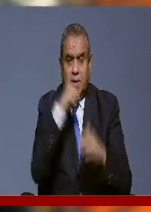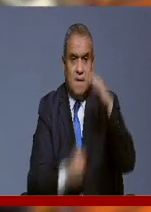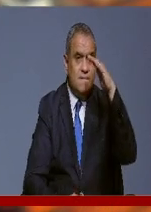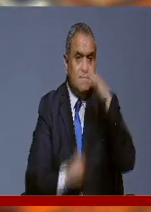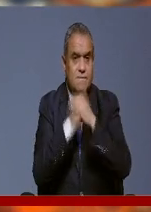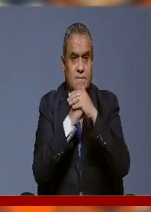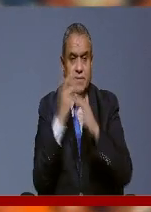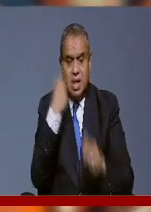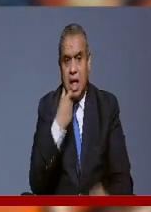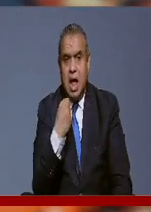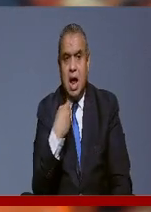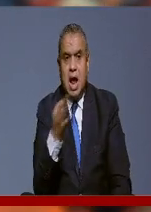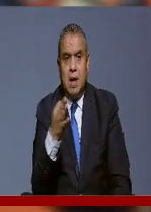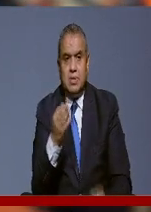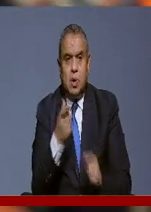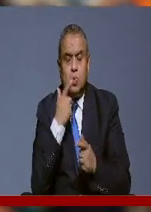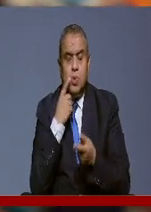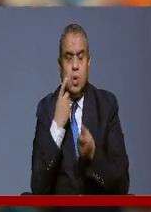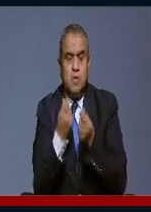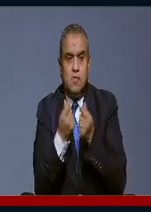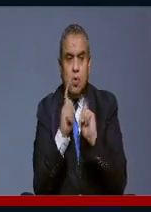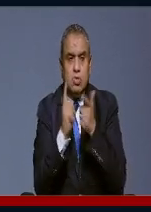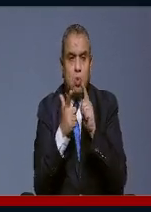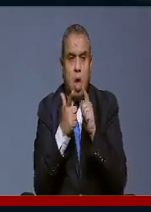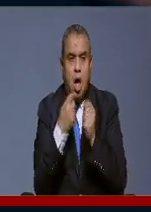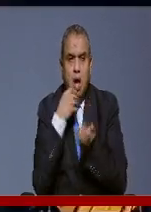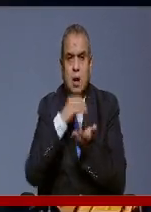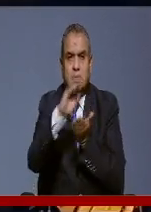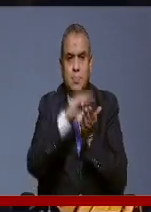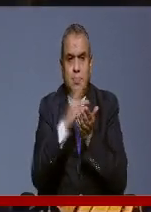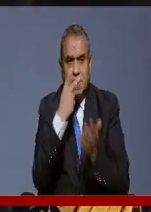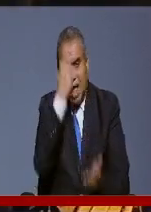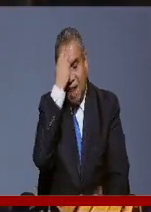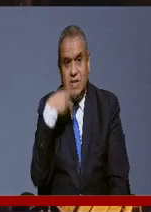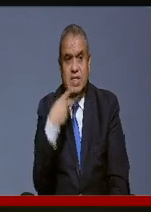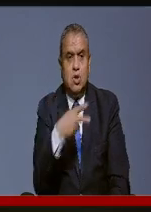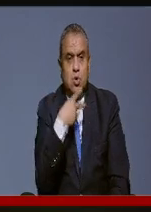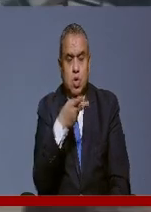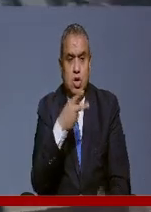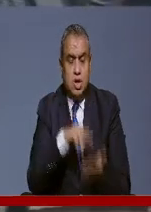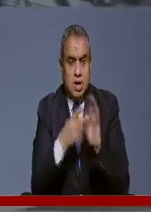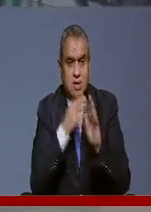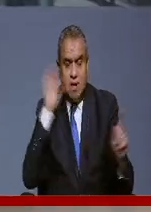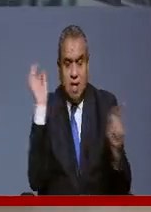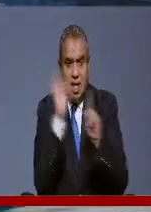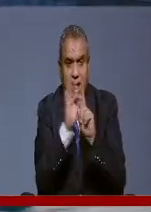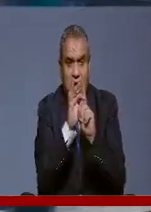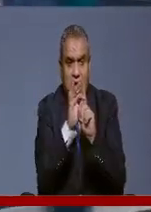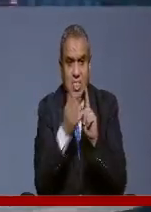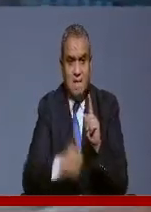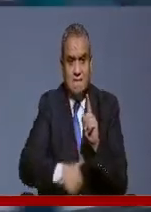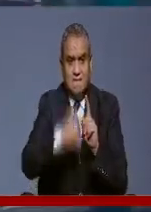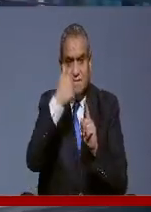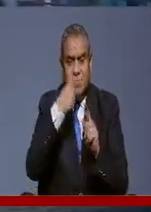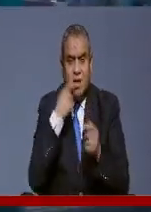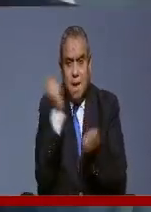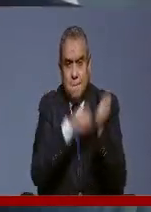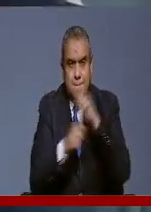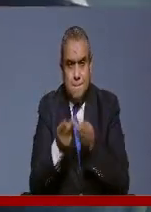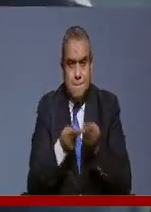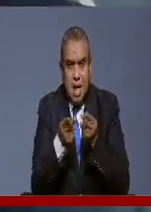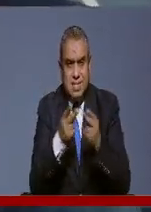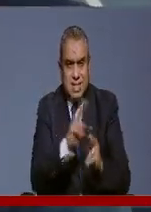35 مليار دولار في 2022 الهدف وقتها كان ان مافيش مصنع يقف ولا